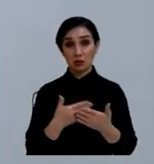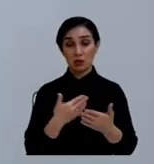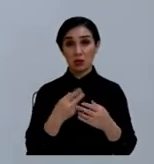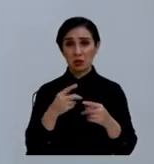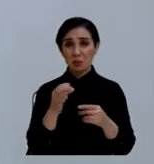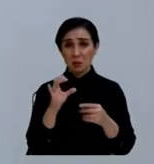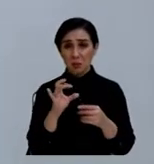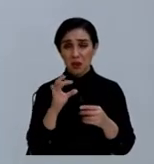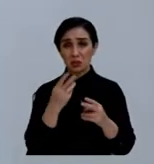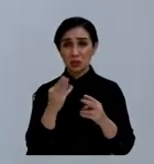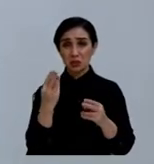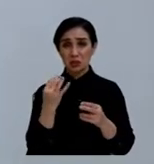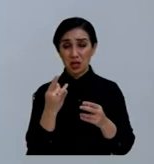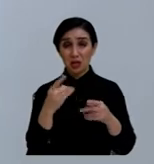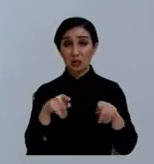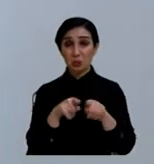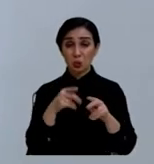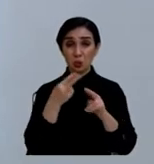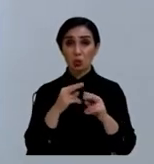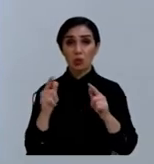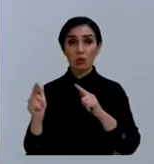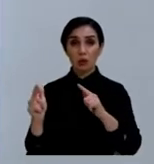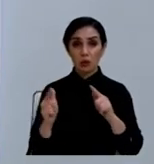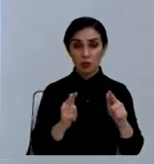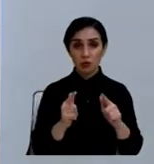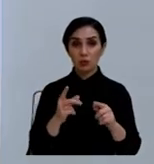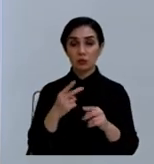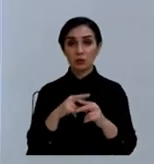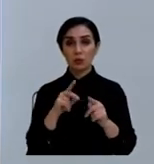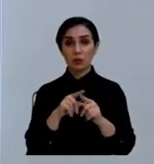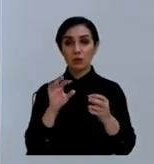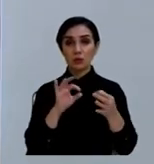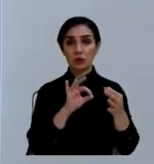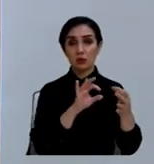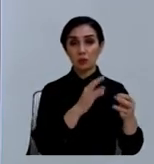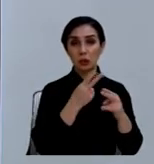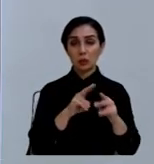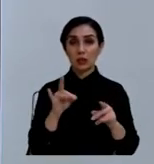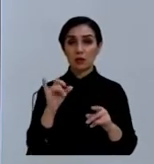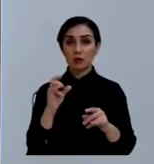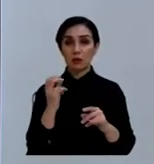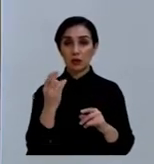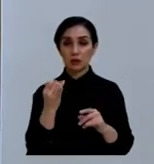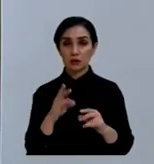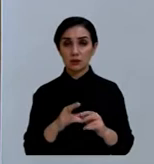Представляете, какой маленький шарик, который уже готов к проведению цепных ядерных реакций.